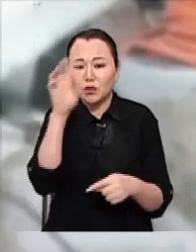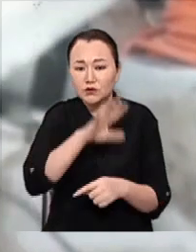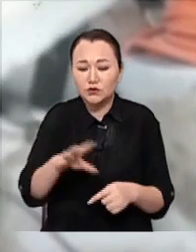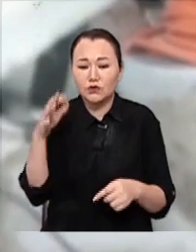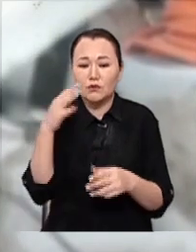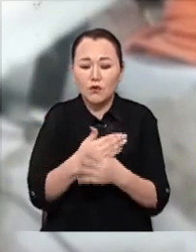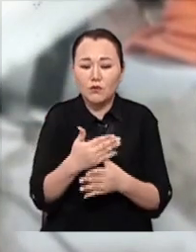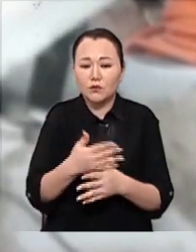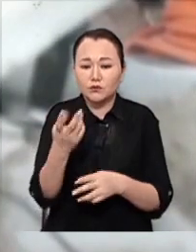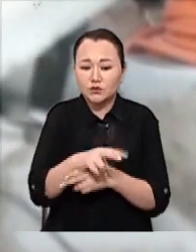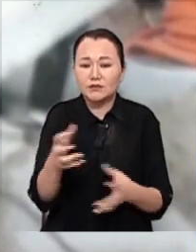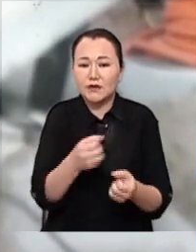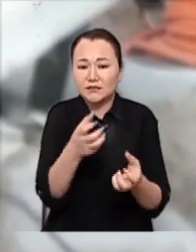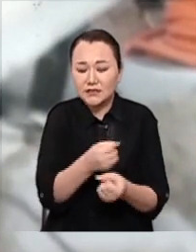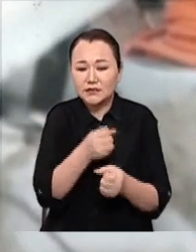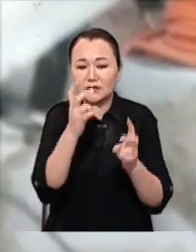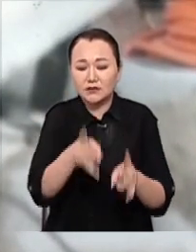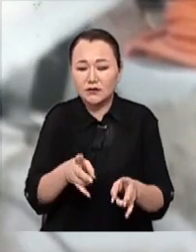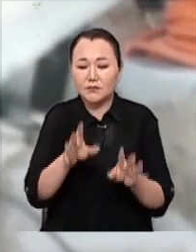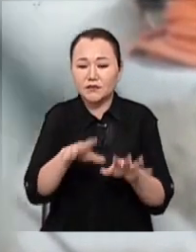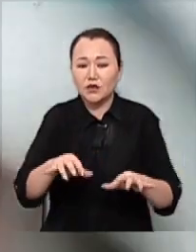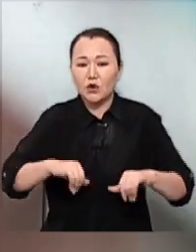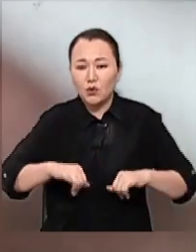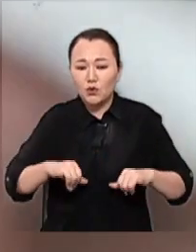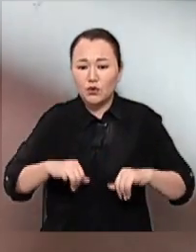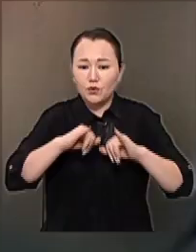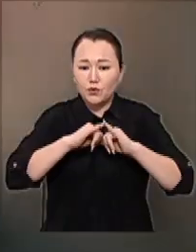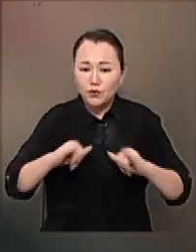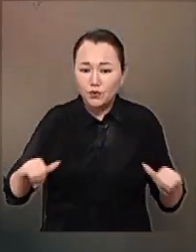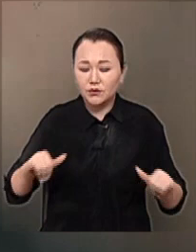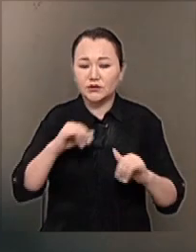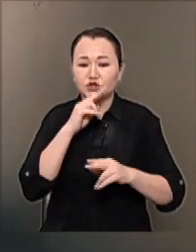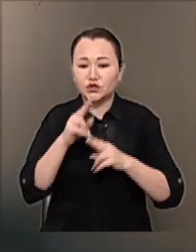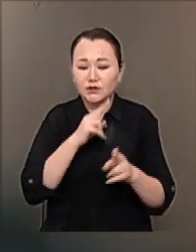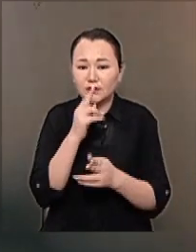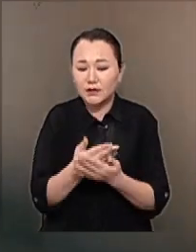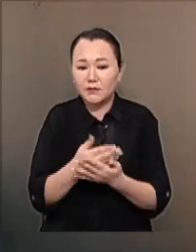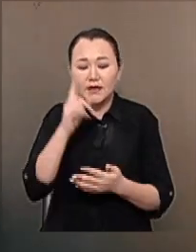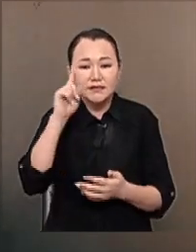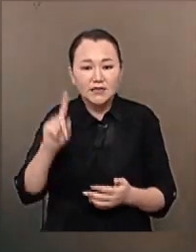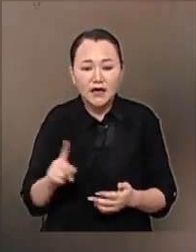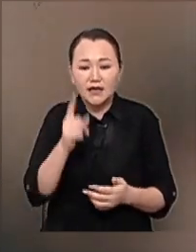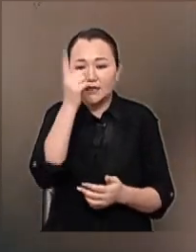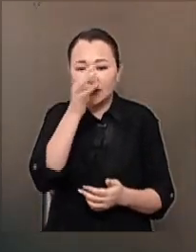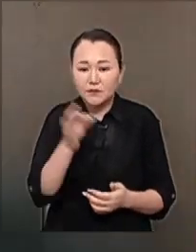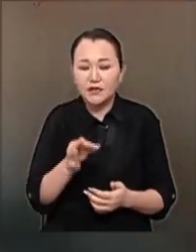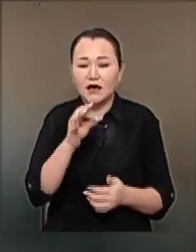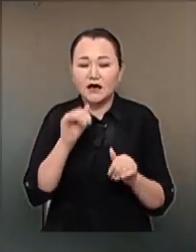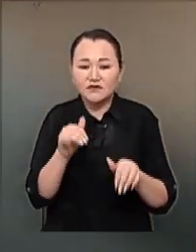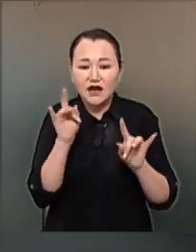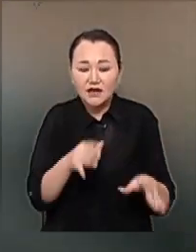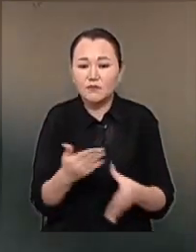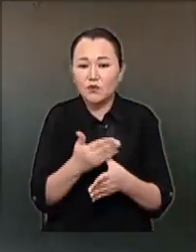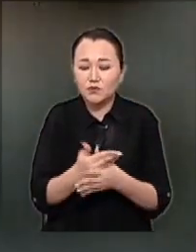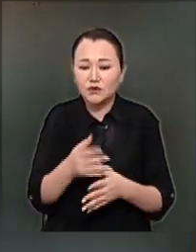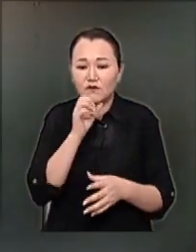мемлекеттерден көмекке келген құтқарушылар апат ошағында бұзақылардың көбейгенін айтып шағымданған. Мәселен, Израиль, неміс және австралиялық